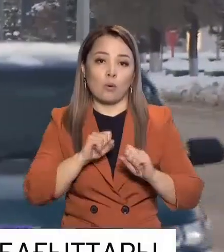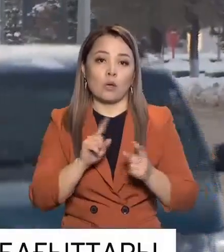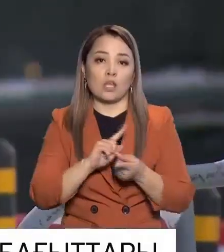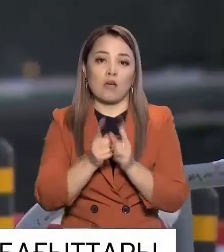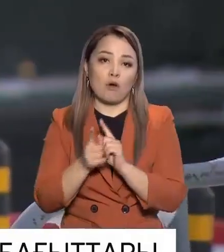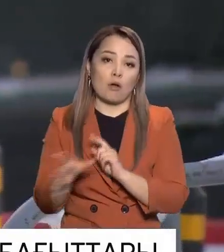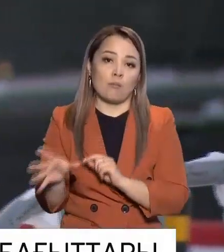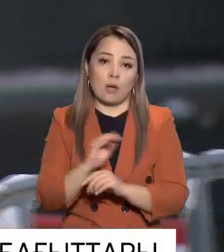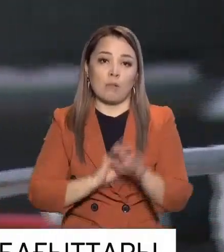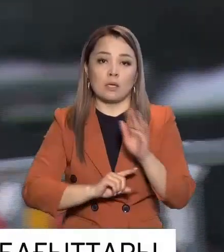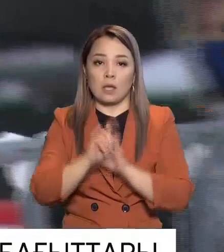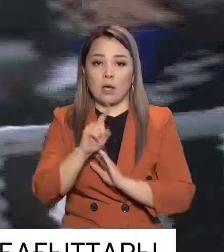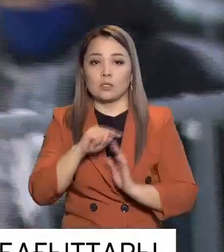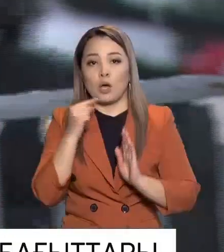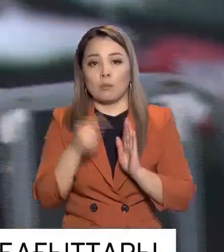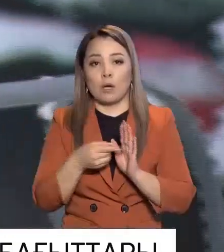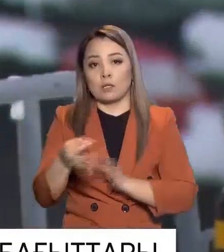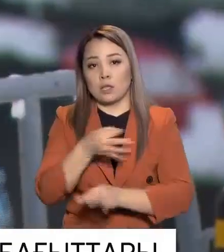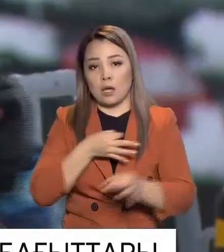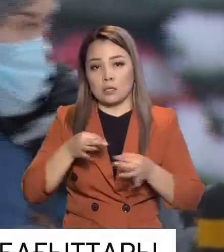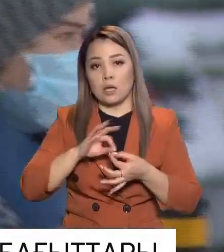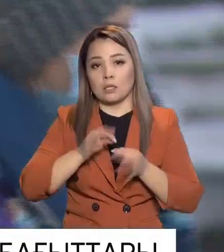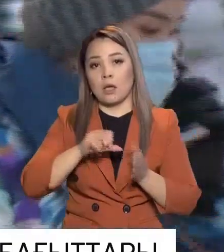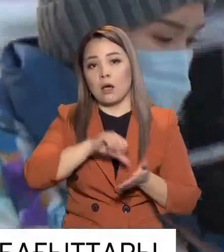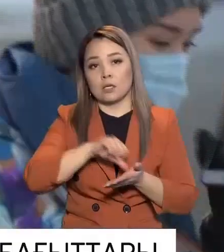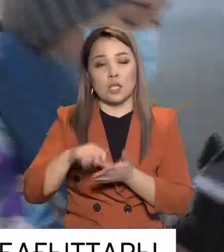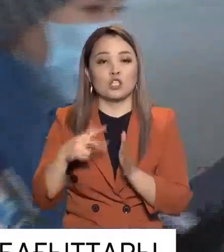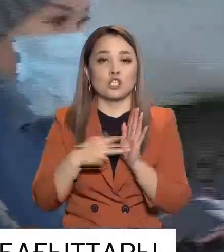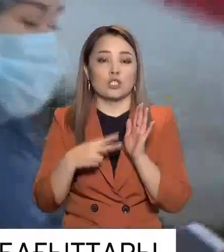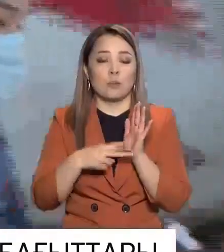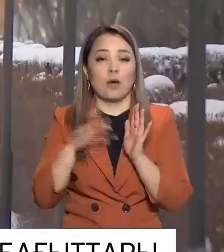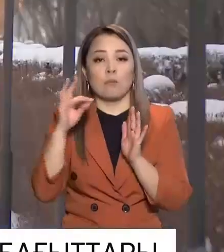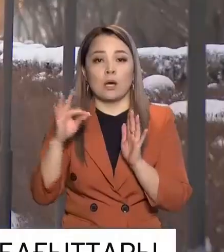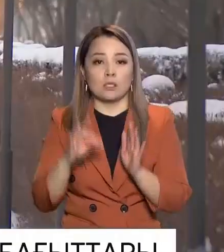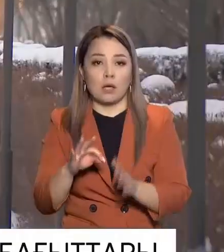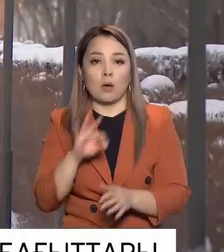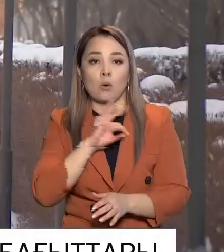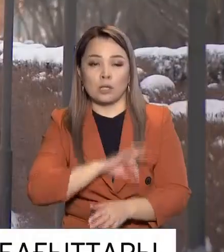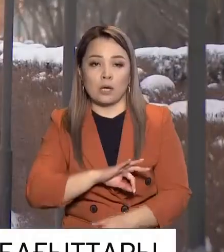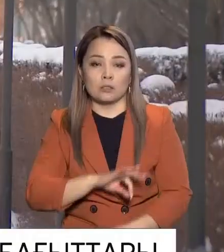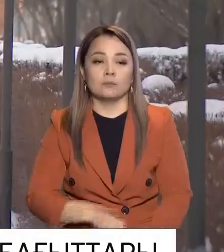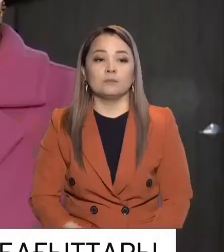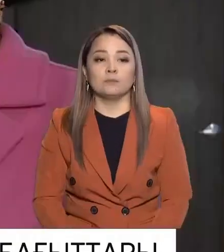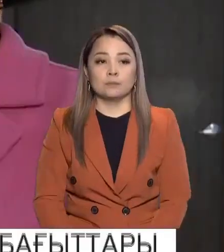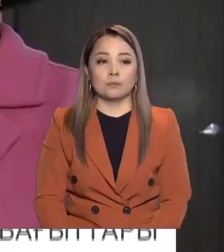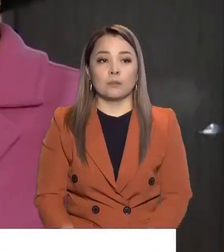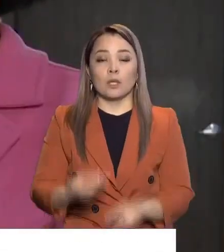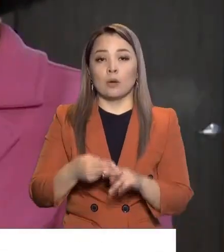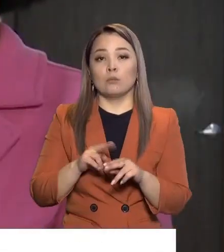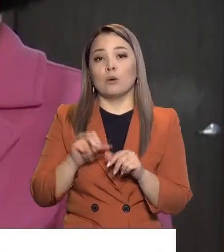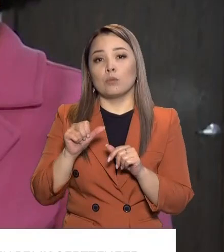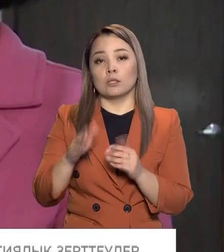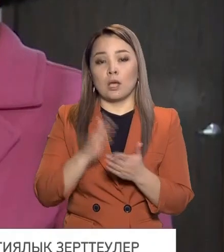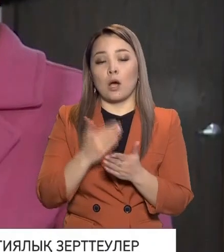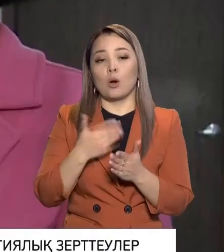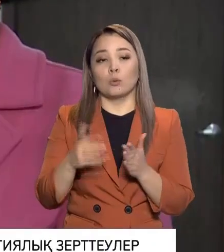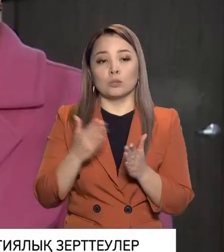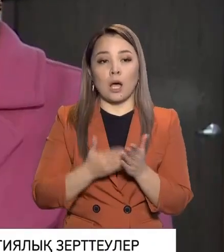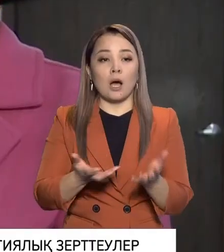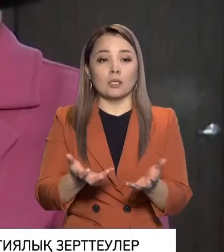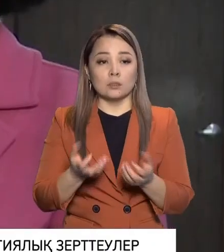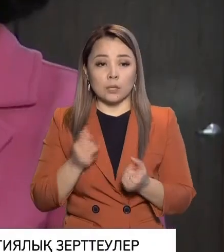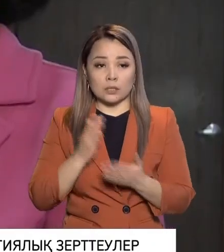қатысты бастамаларды сауалнамаға қатысқандардың 70%-дан астамы қолдаған. Бұдан бөлек мысалы жағдайда утилизациялық